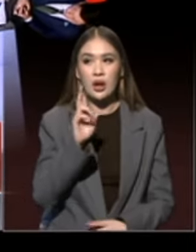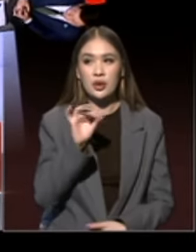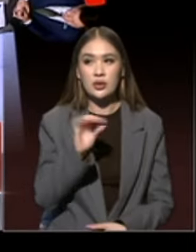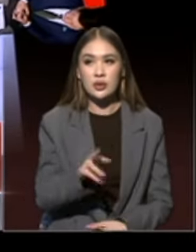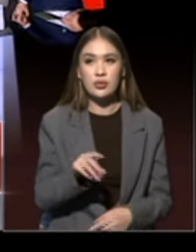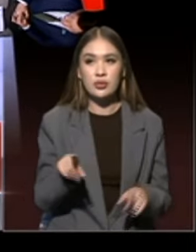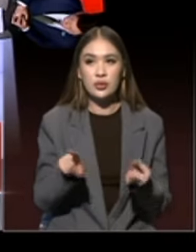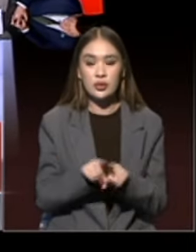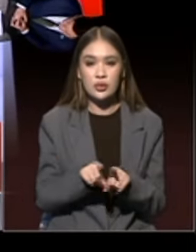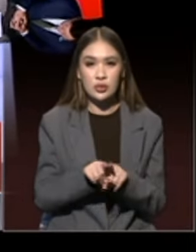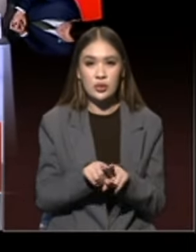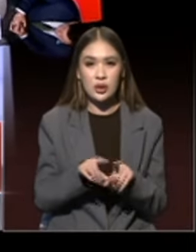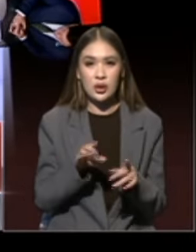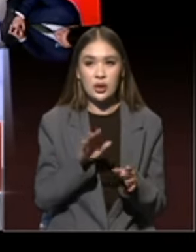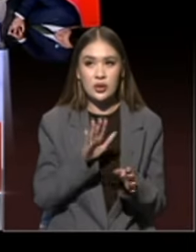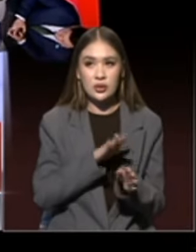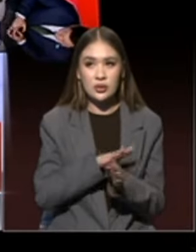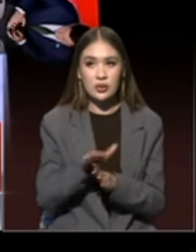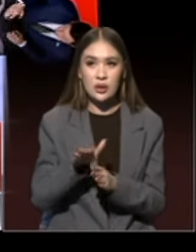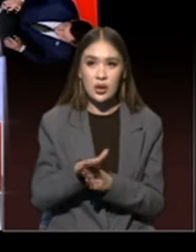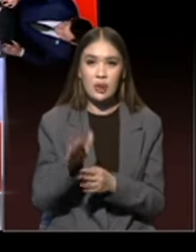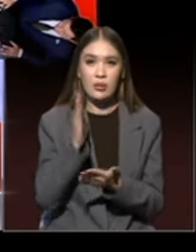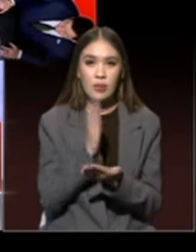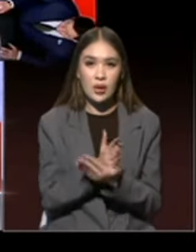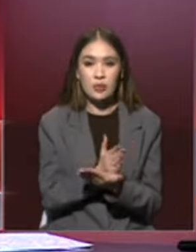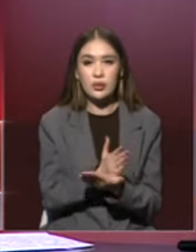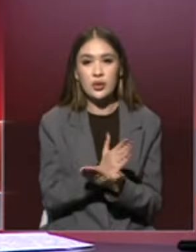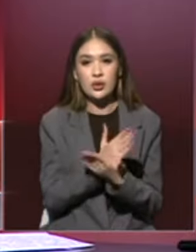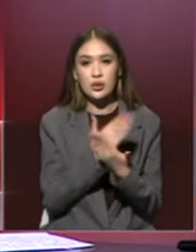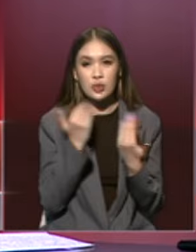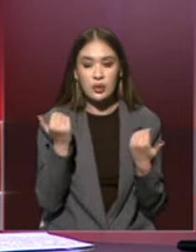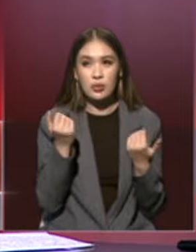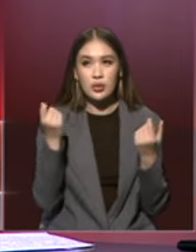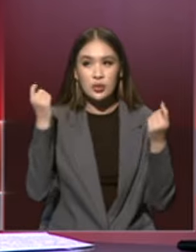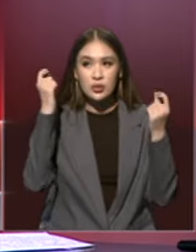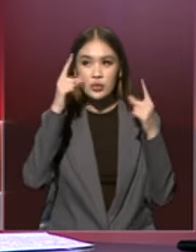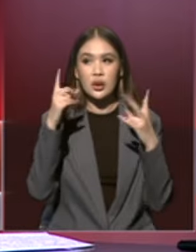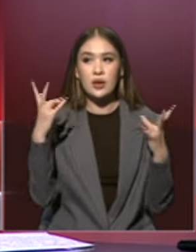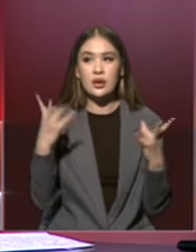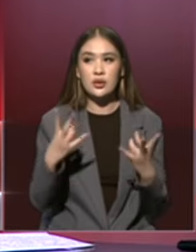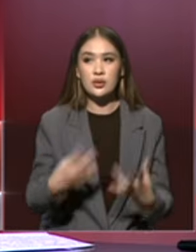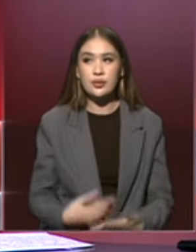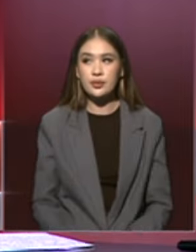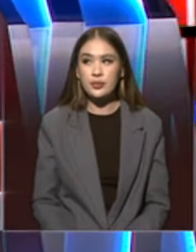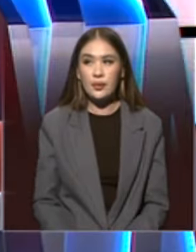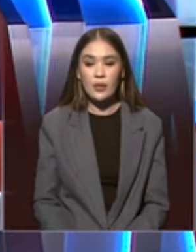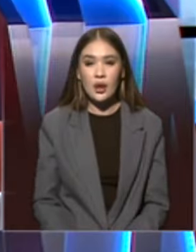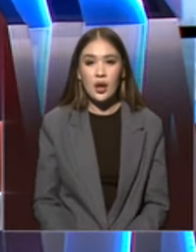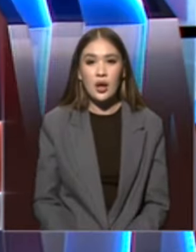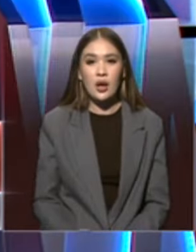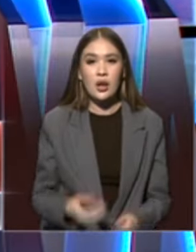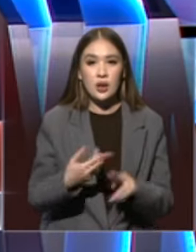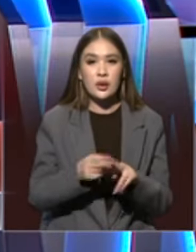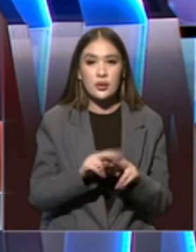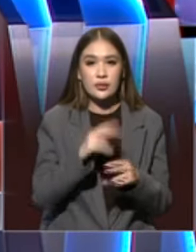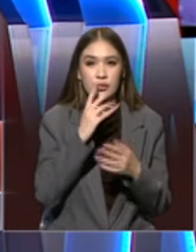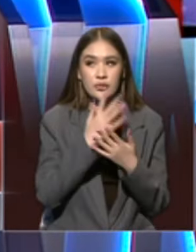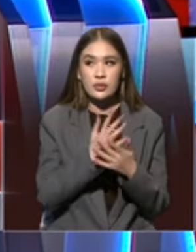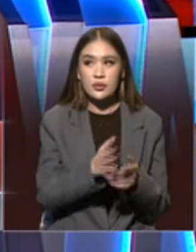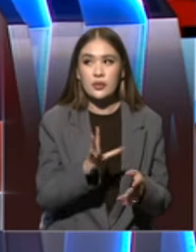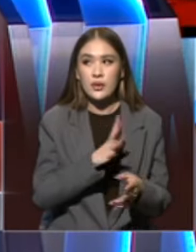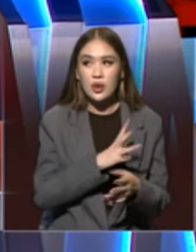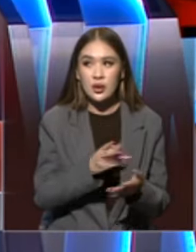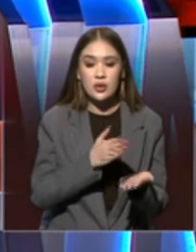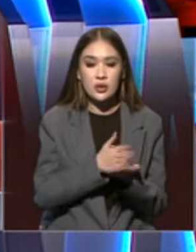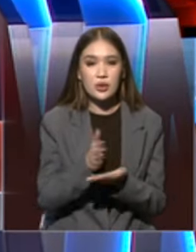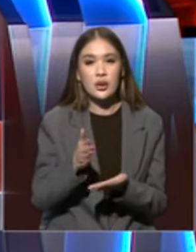бекеңдей талапшыл көзқараста жүр ма, жолдас Олжеке? Қалай ойлайсың? Меніңше сол жергілікті атқарушы органдардың тікелей кінәсі.